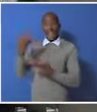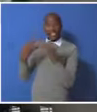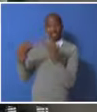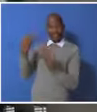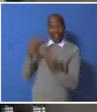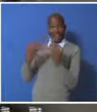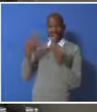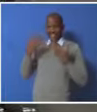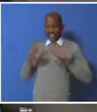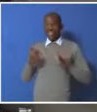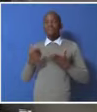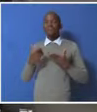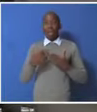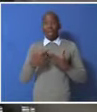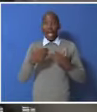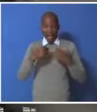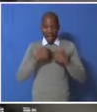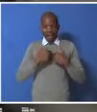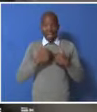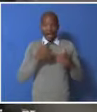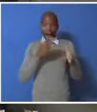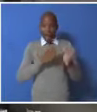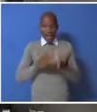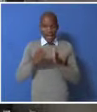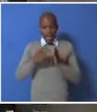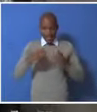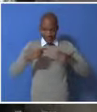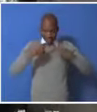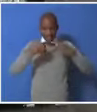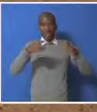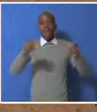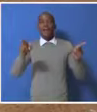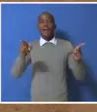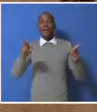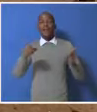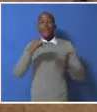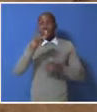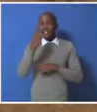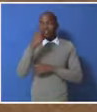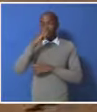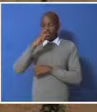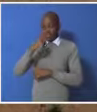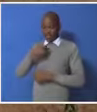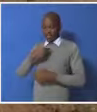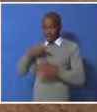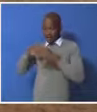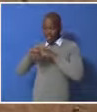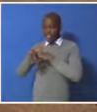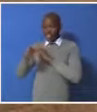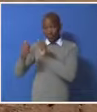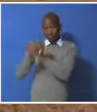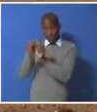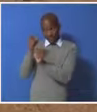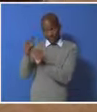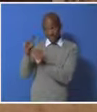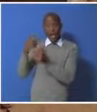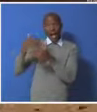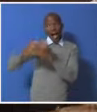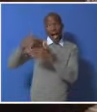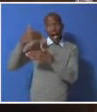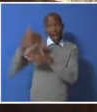na le they have rolled out a plan e leng gore wa registera le bone and then o bo supa